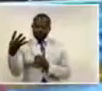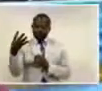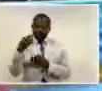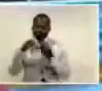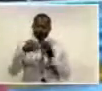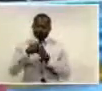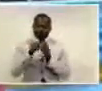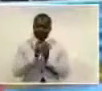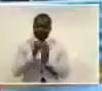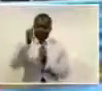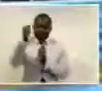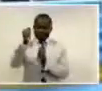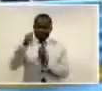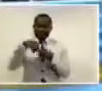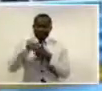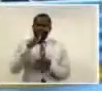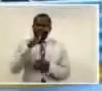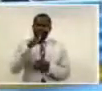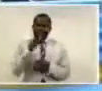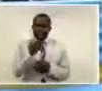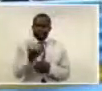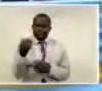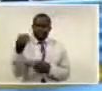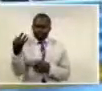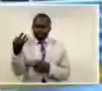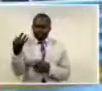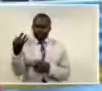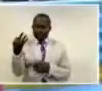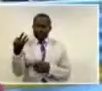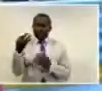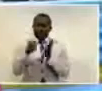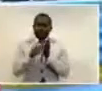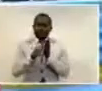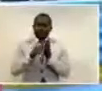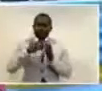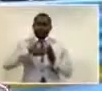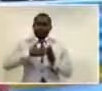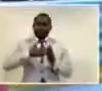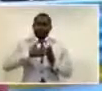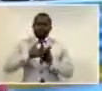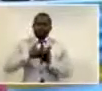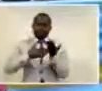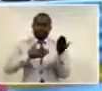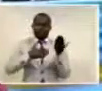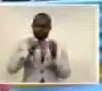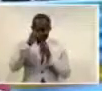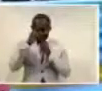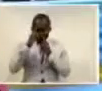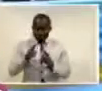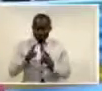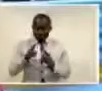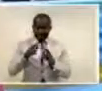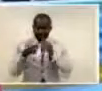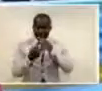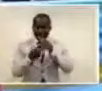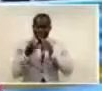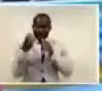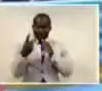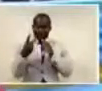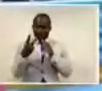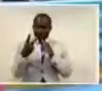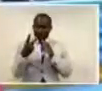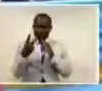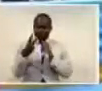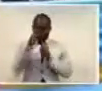Niko na Kenza hapa na niko mama wa watoto tatu. Sasa shida yako nini? Shida yangu mheshimiwa niko na kesi mbili peke